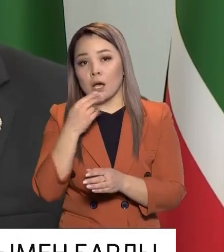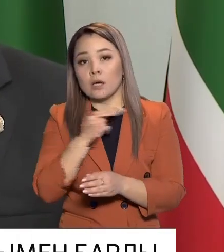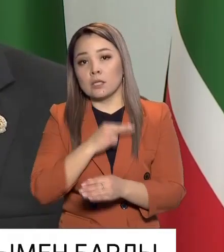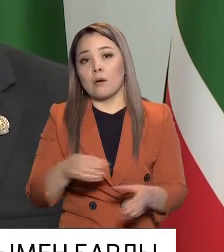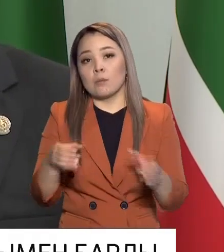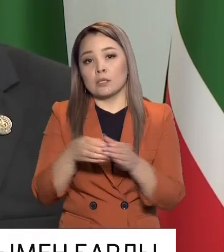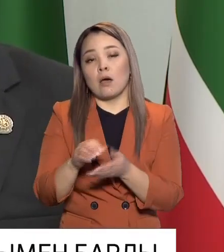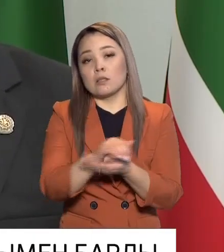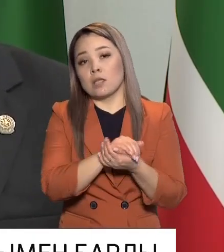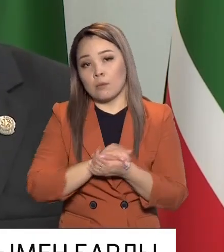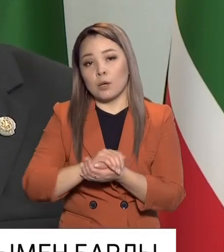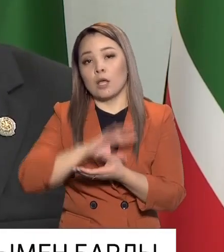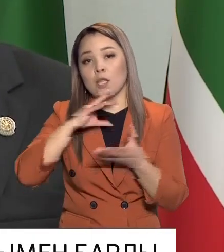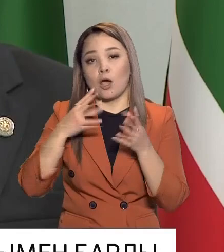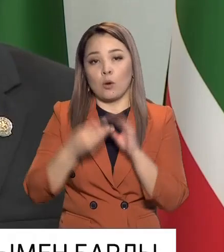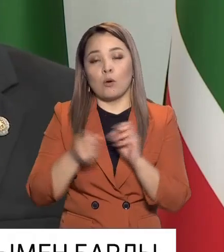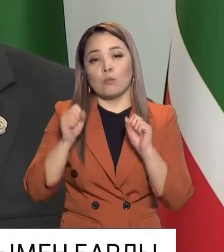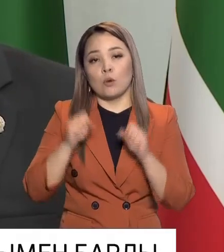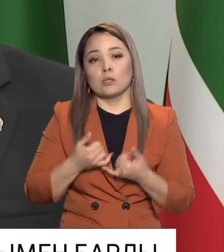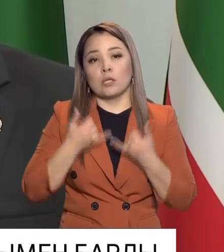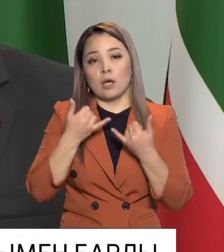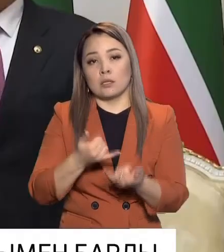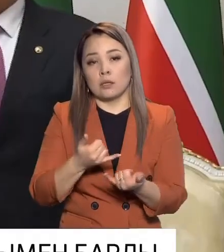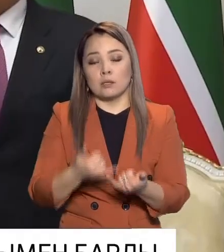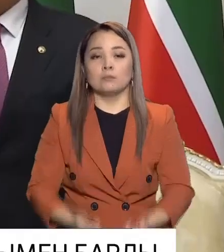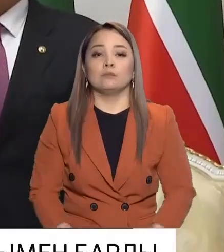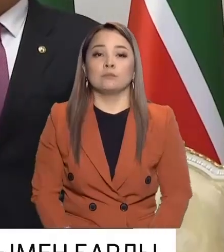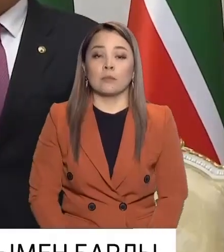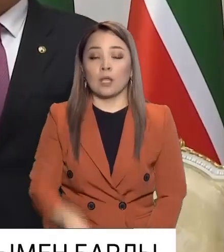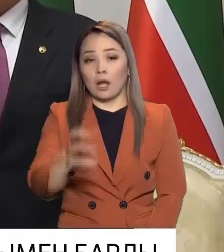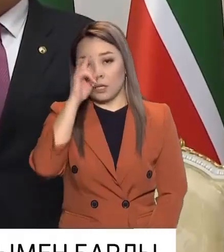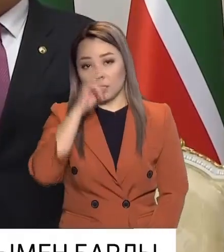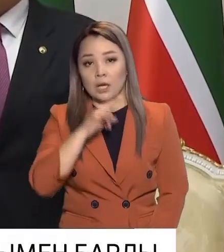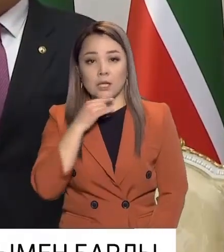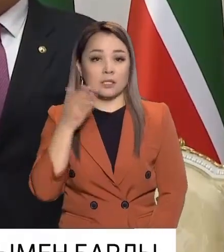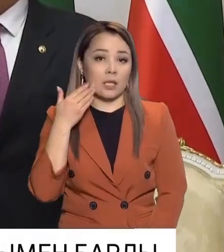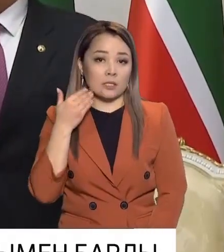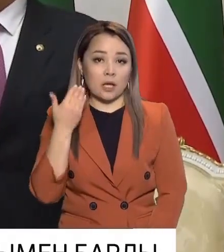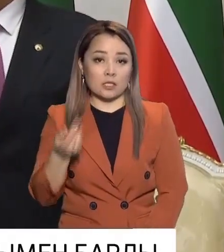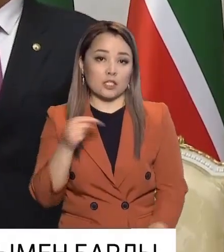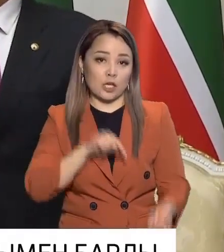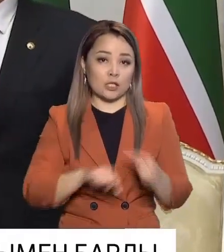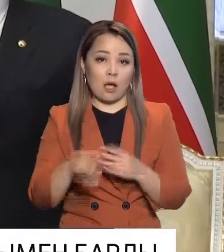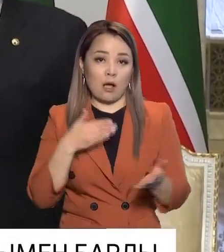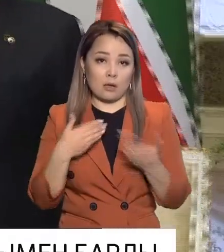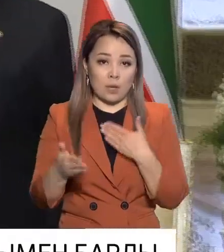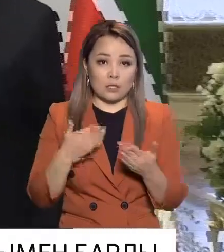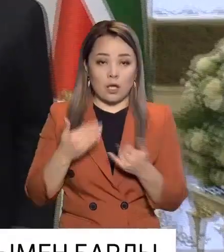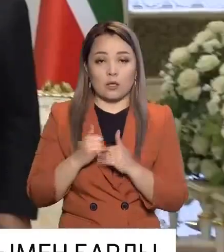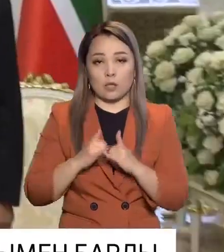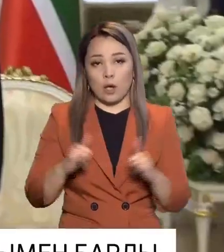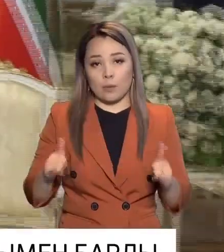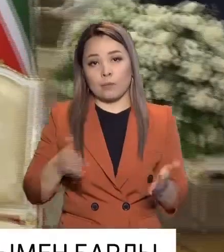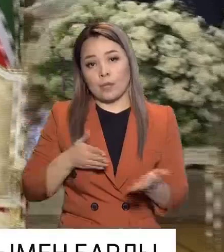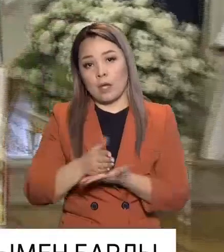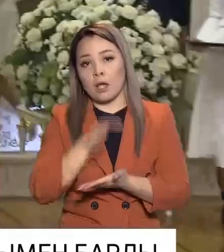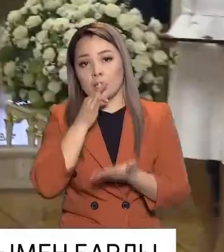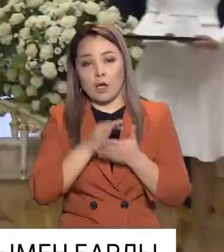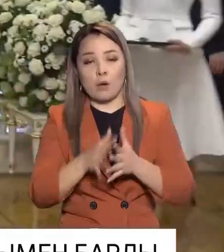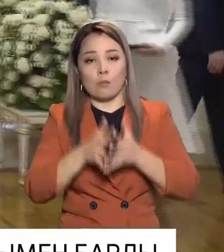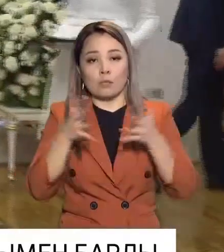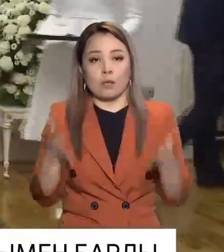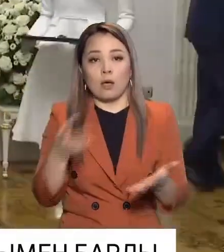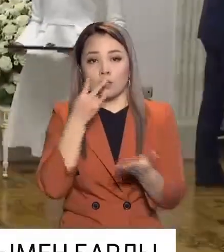әріптестермен ынтымақтастықты нығайтуға мүдделі. Иә, Қазақстан мен Татарстан екі жақта қарым-қатынас көкжиегін барынша